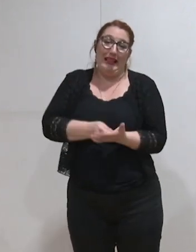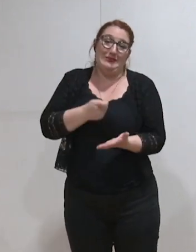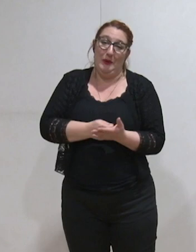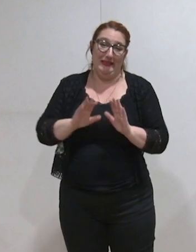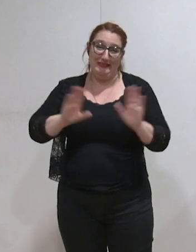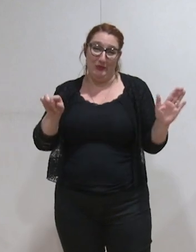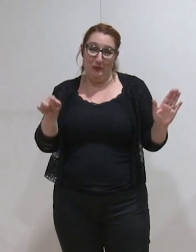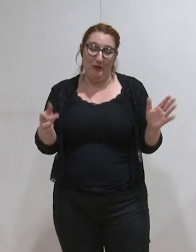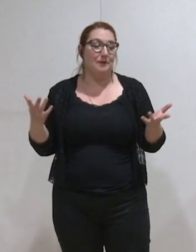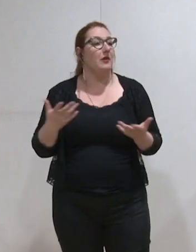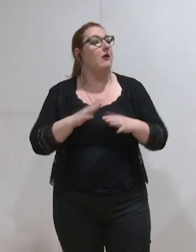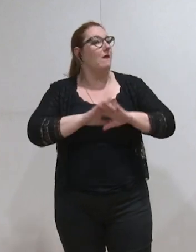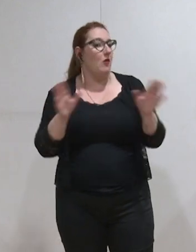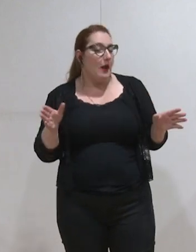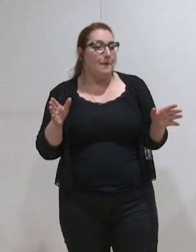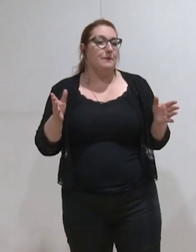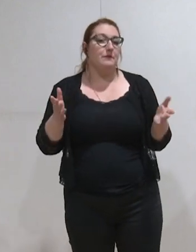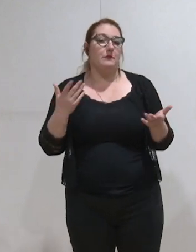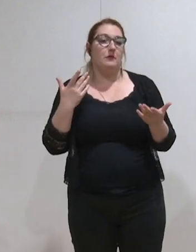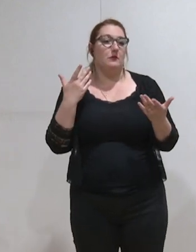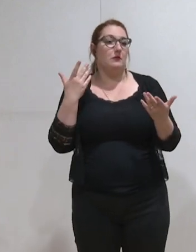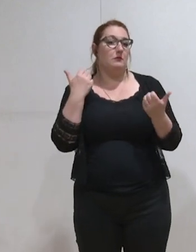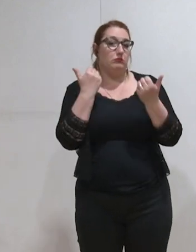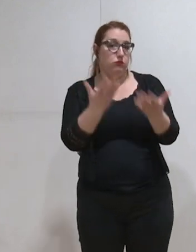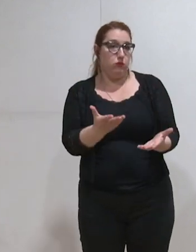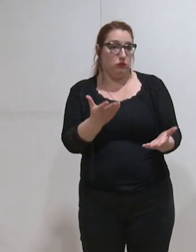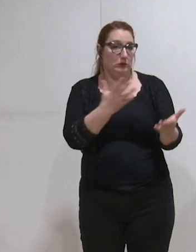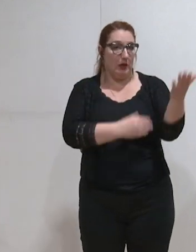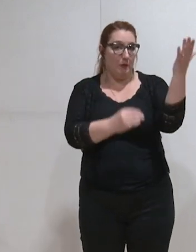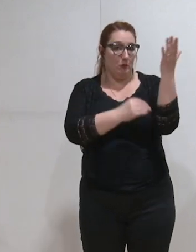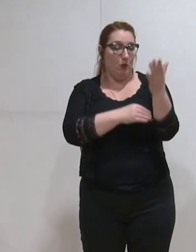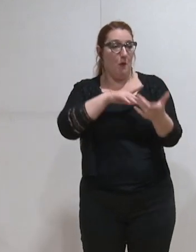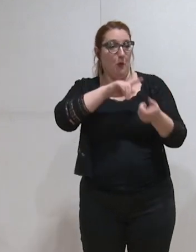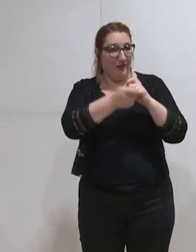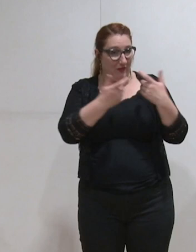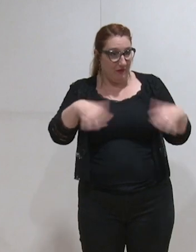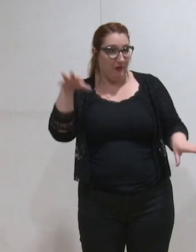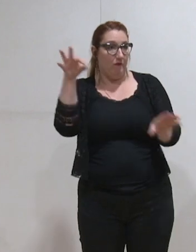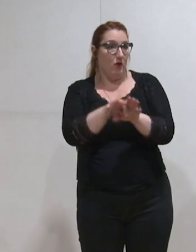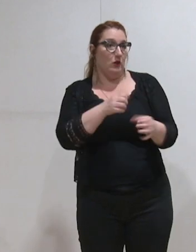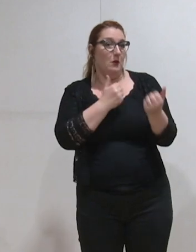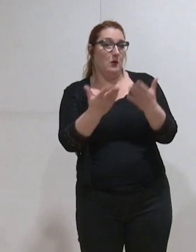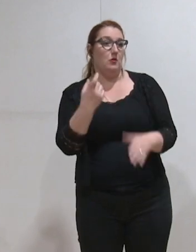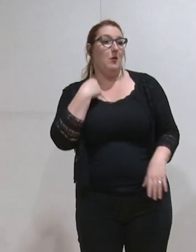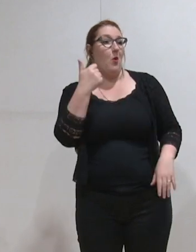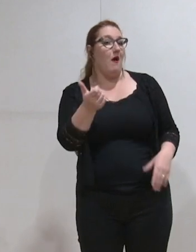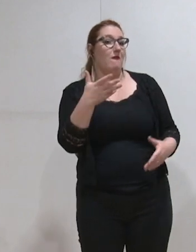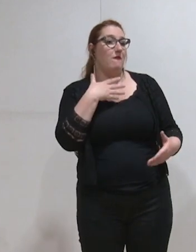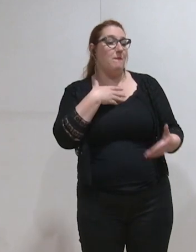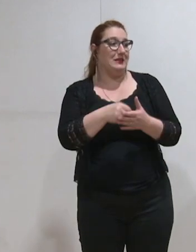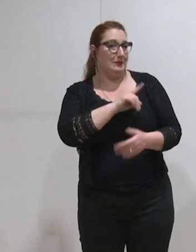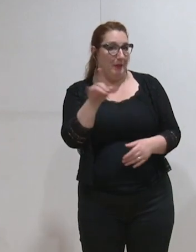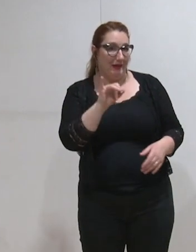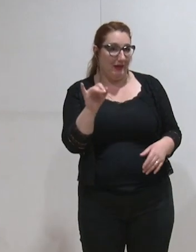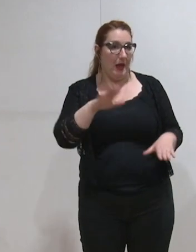donae donc je mets cet amendement ainsi modifié au voie l'amendement numéro 1 qui ne prend pas part au vote qui